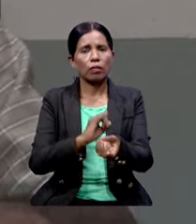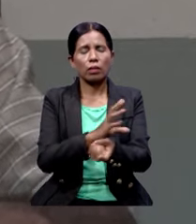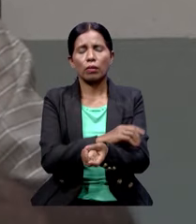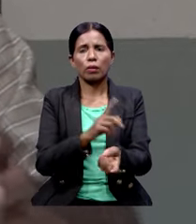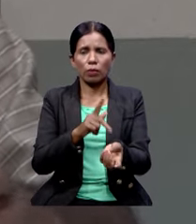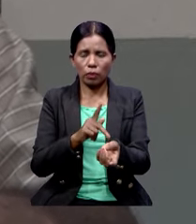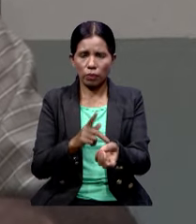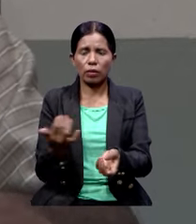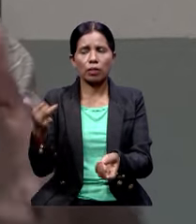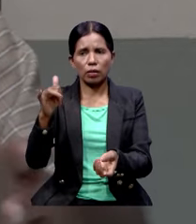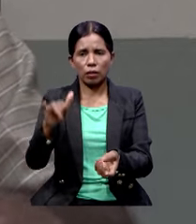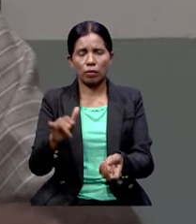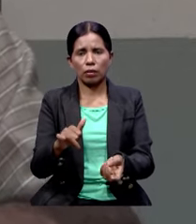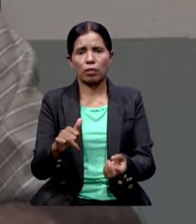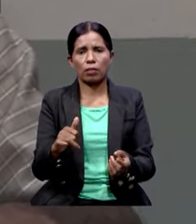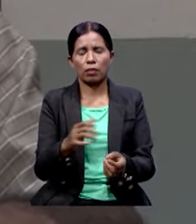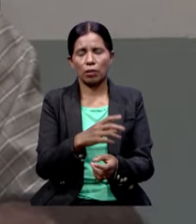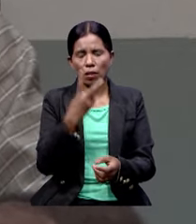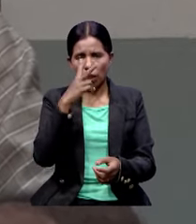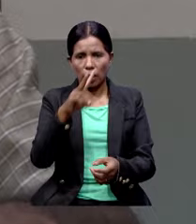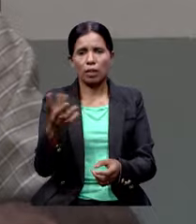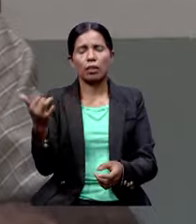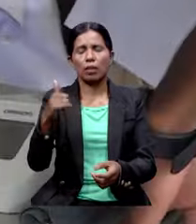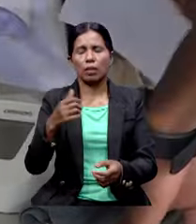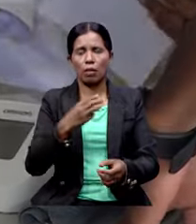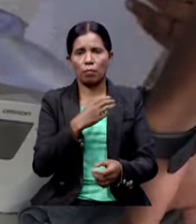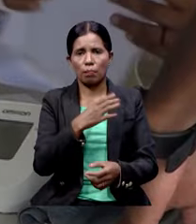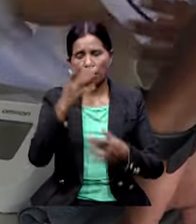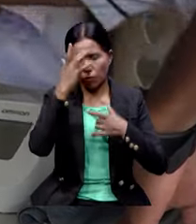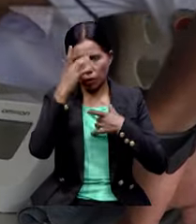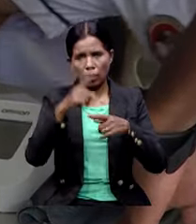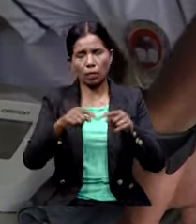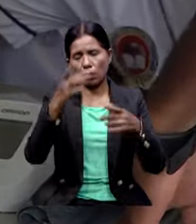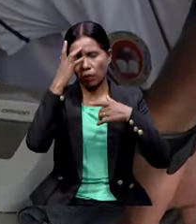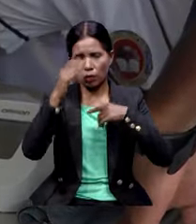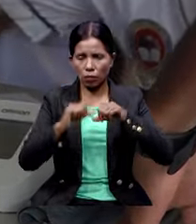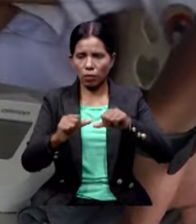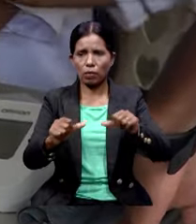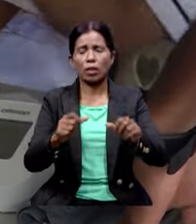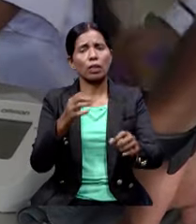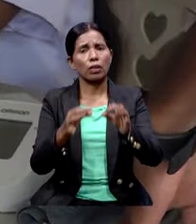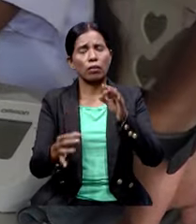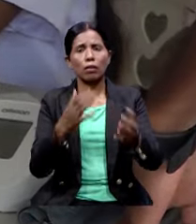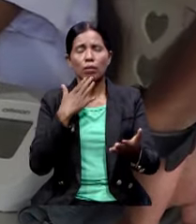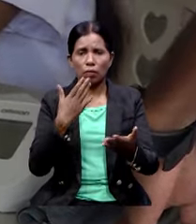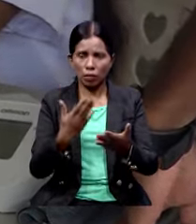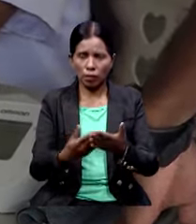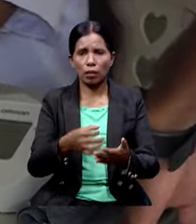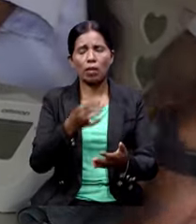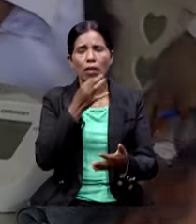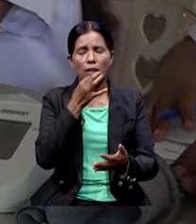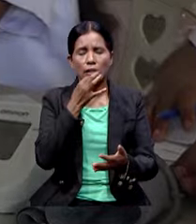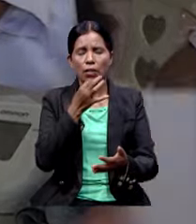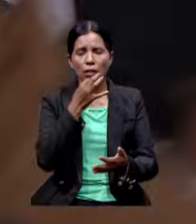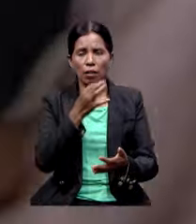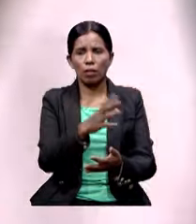sira ko di kontrol sirnia moras tamane ma ko di moras na kontesi se karika tu dia ne tesen konsumo a lokal sira